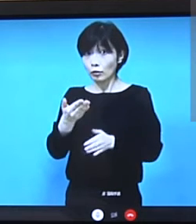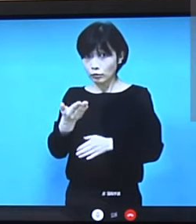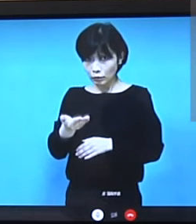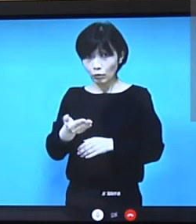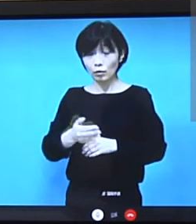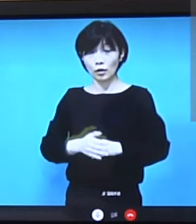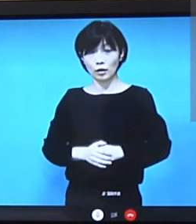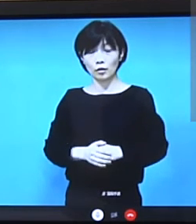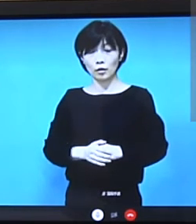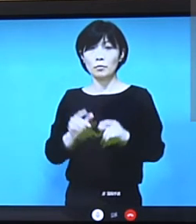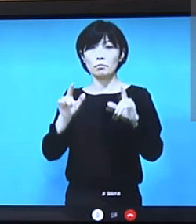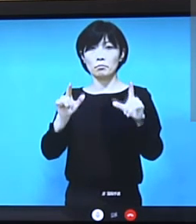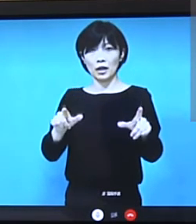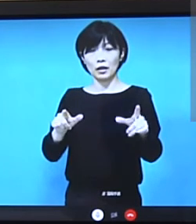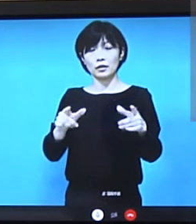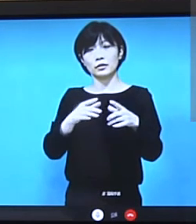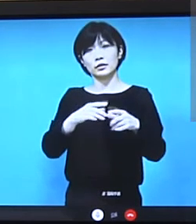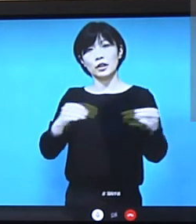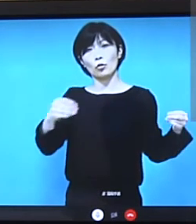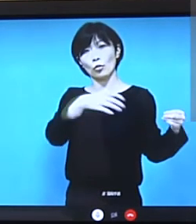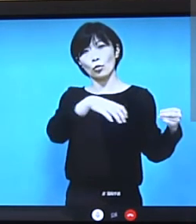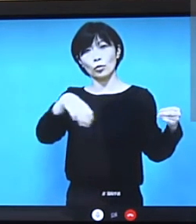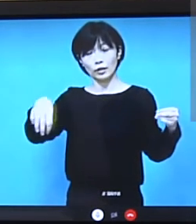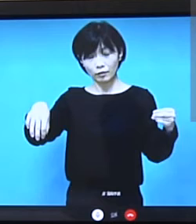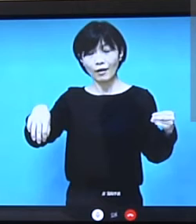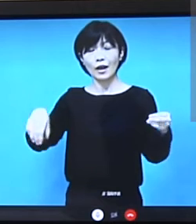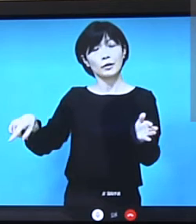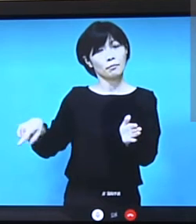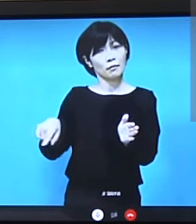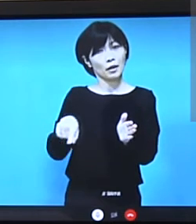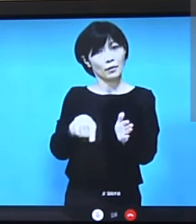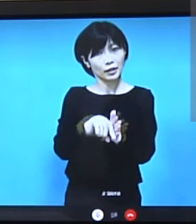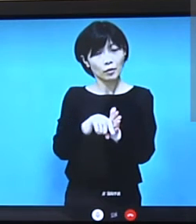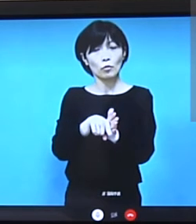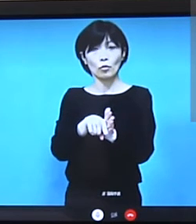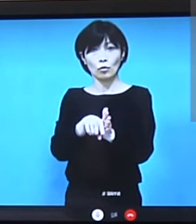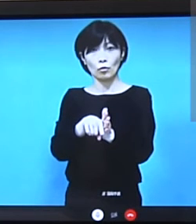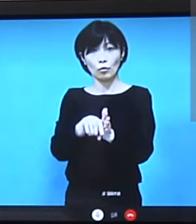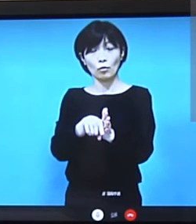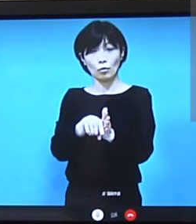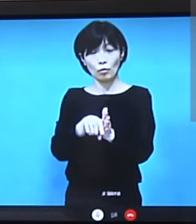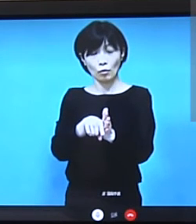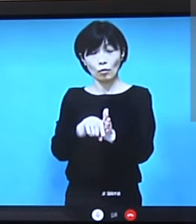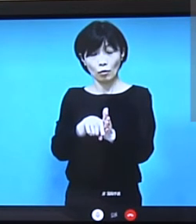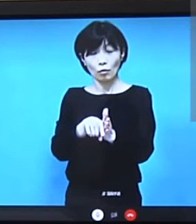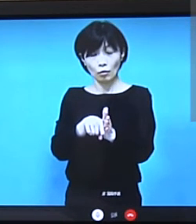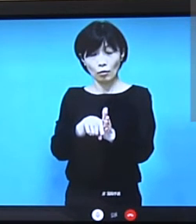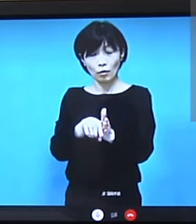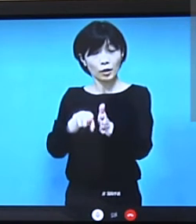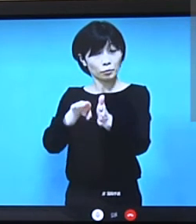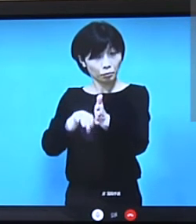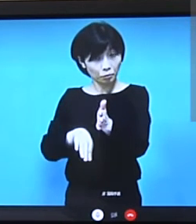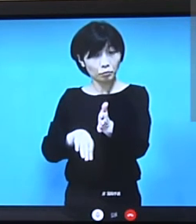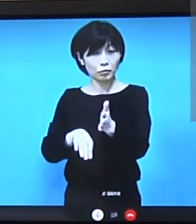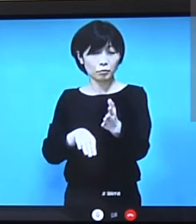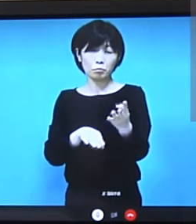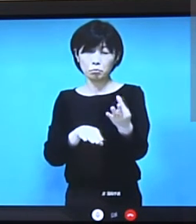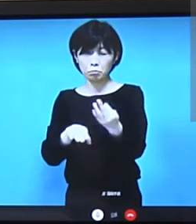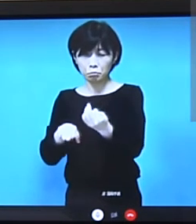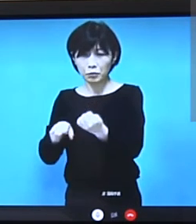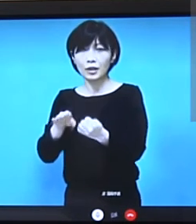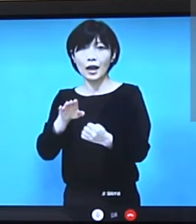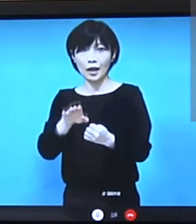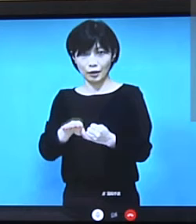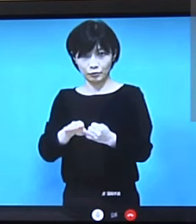と私も把握してませんけれども、全国的にはこれまでも、報告のされていることです。